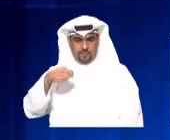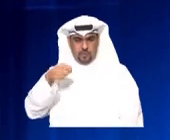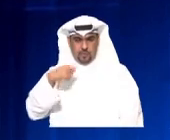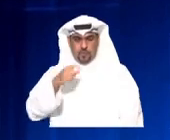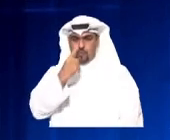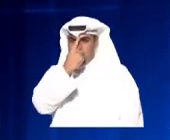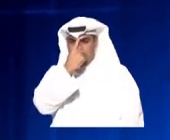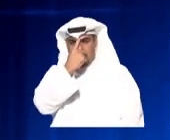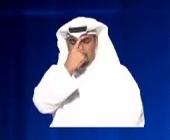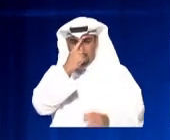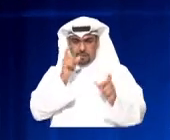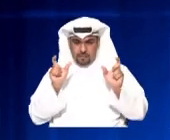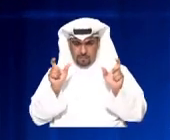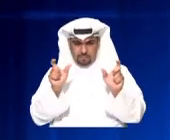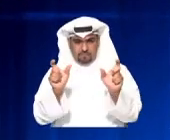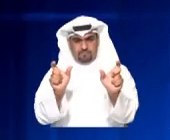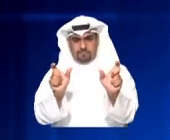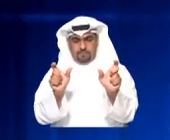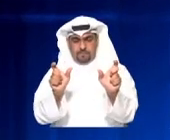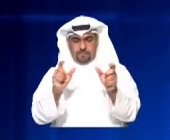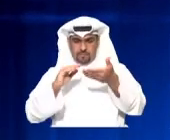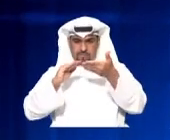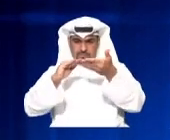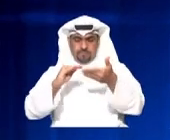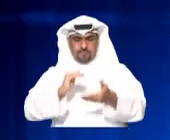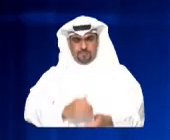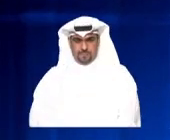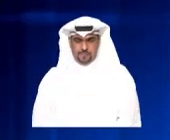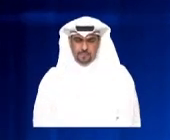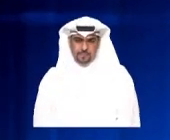الصديق من تجاوز أثار هذه الكارثة الطبيعية.